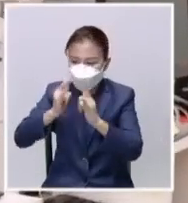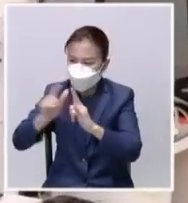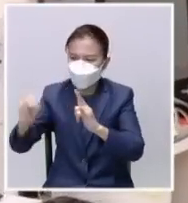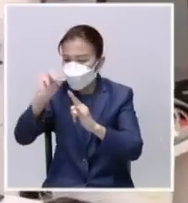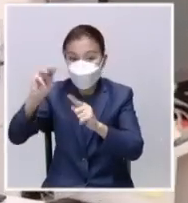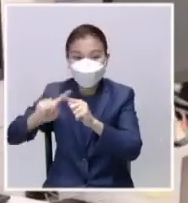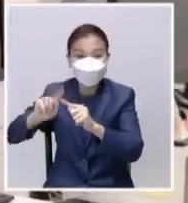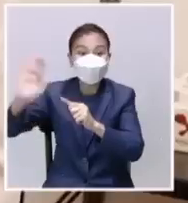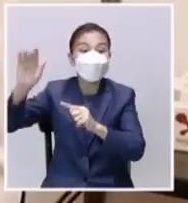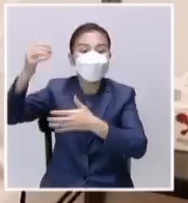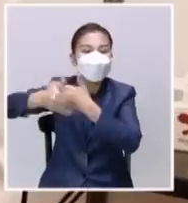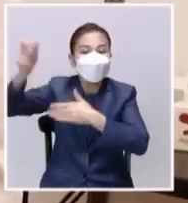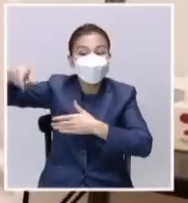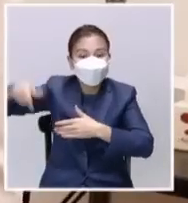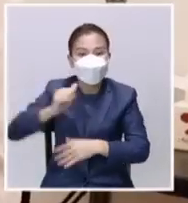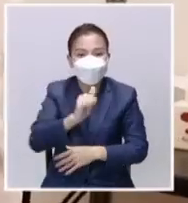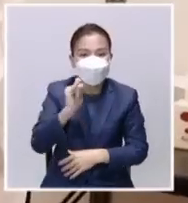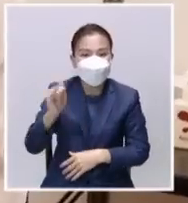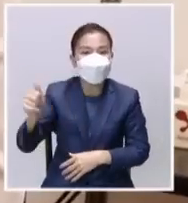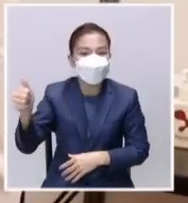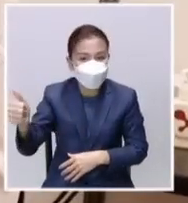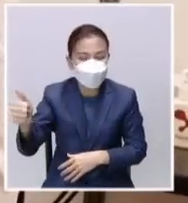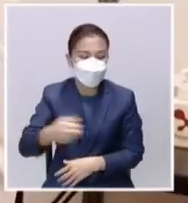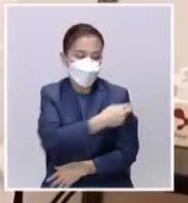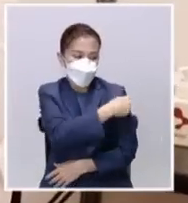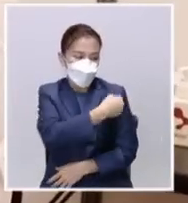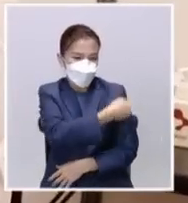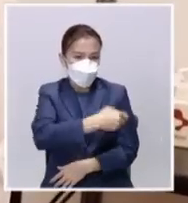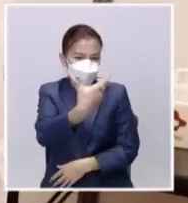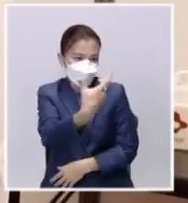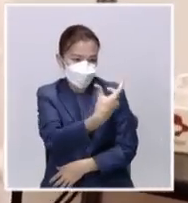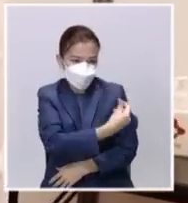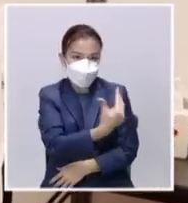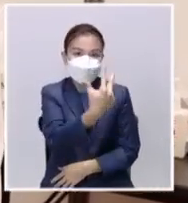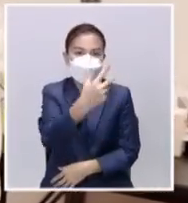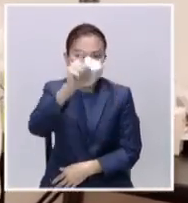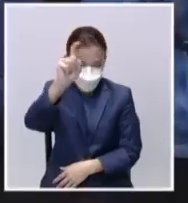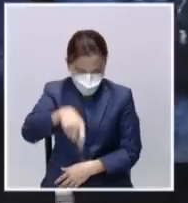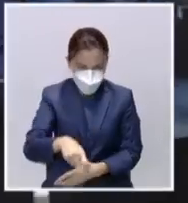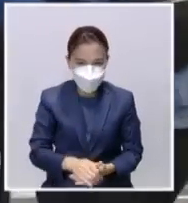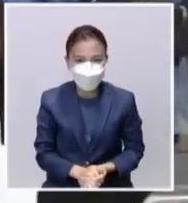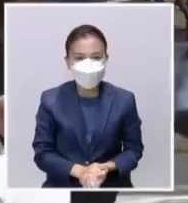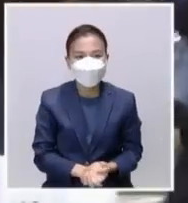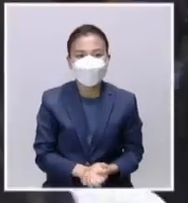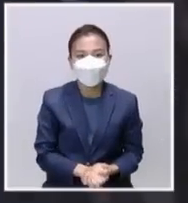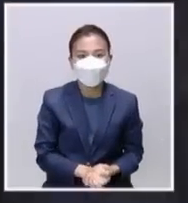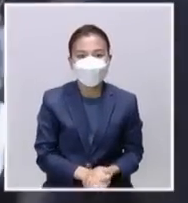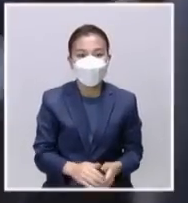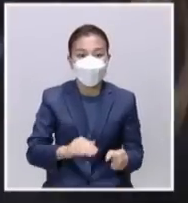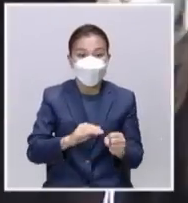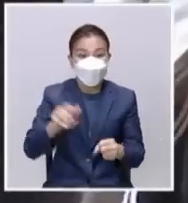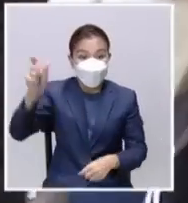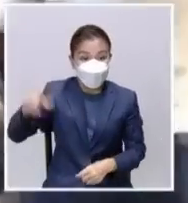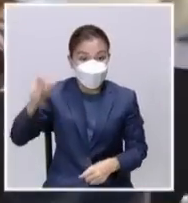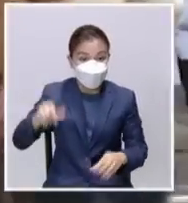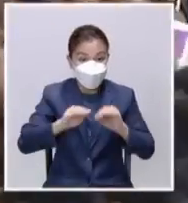ลได้และควรบังคับให้บุคลากรการแพทย์ทุกคนเนี่ยต้องฉีดวัคซีนเข็มกระตุ้นหรือเข็ม3ด้วยนะคะสถานการณ์ระบาดในฝรั่งเศสล่า